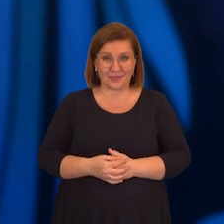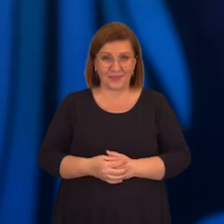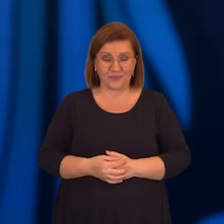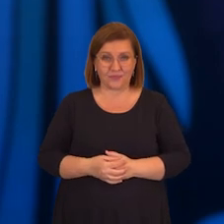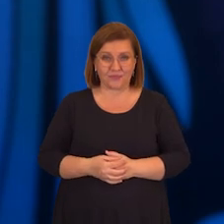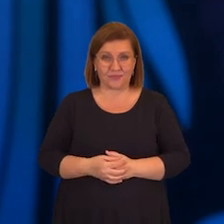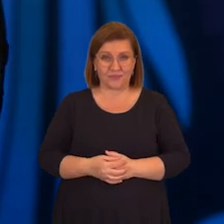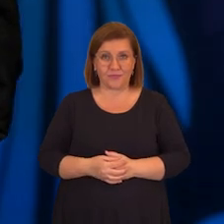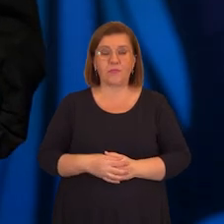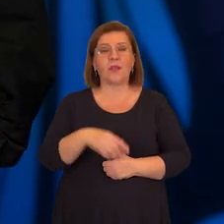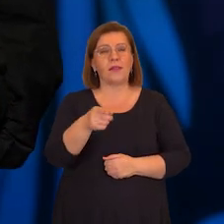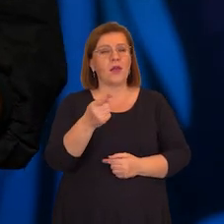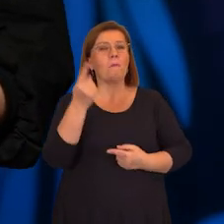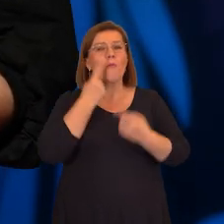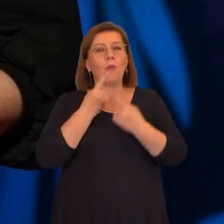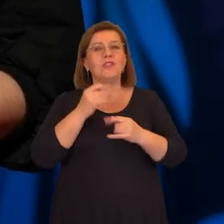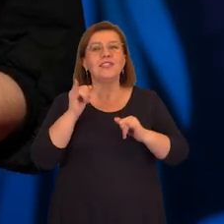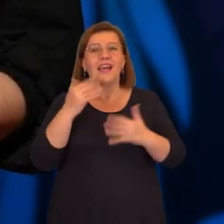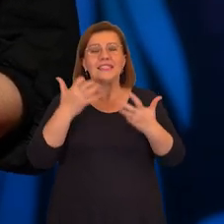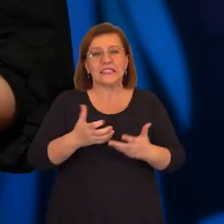Pomyśl, jak chcesz być żegnany.